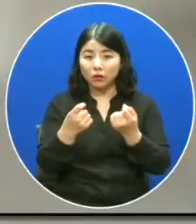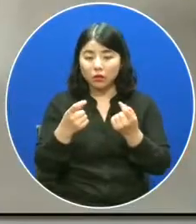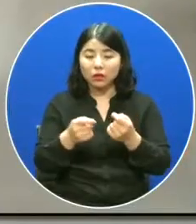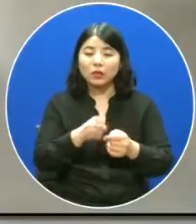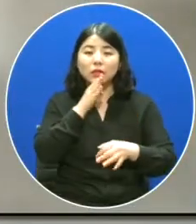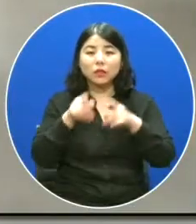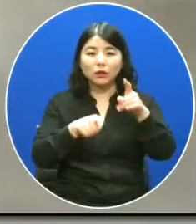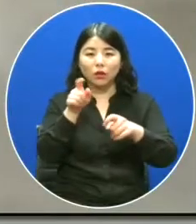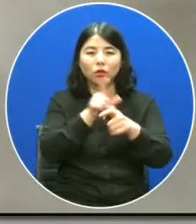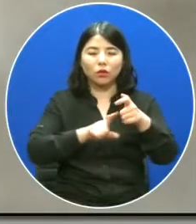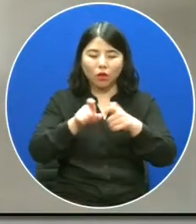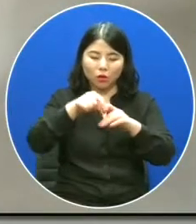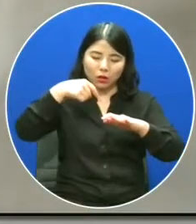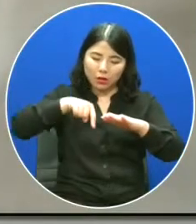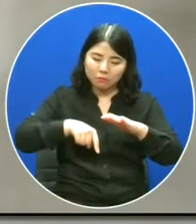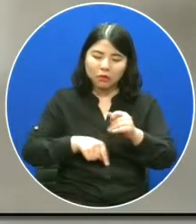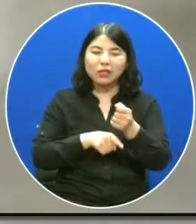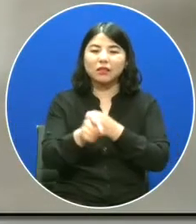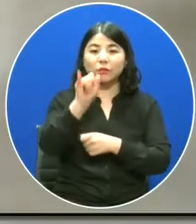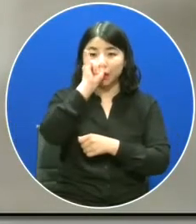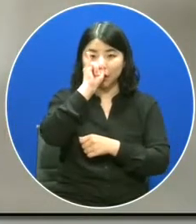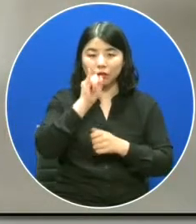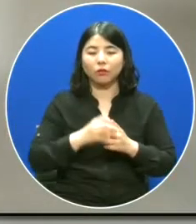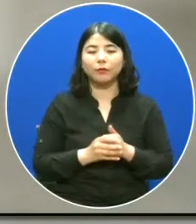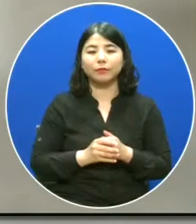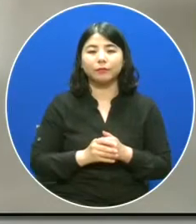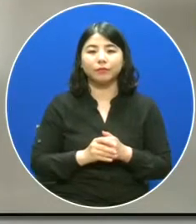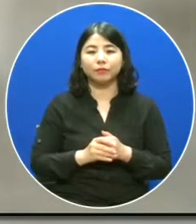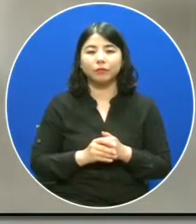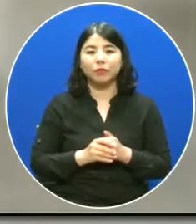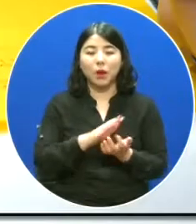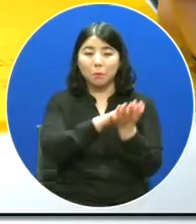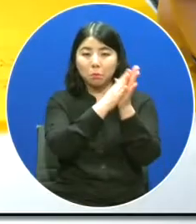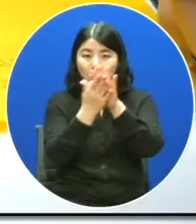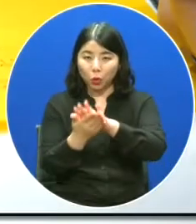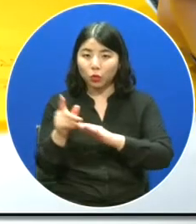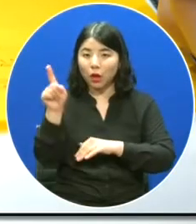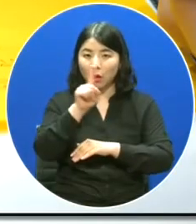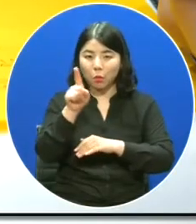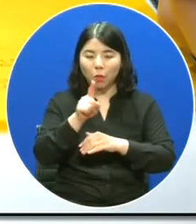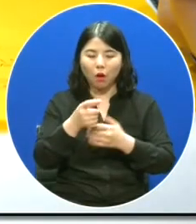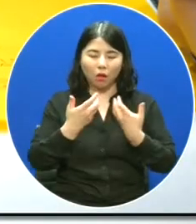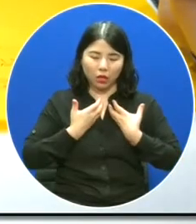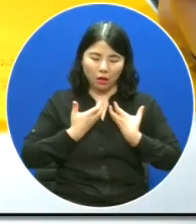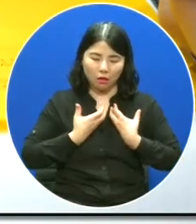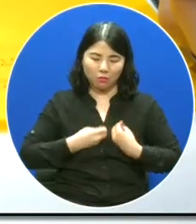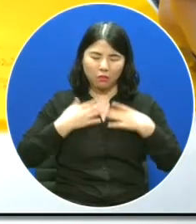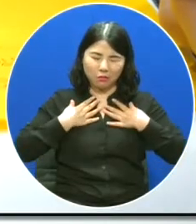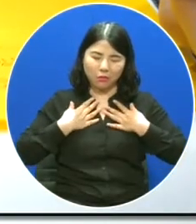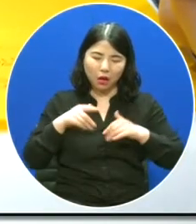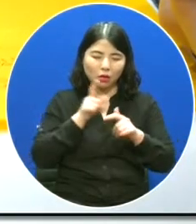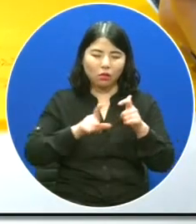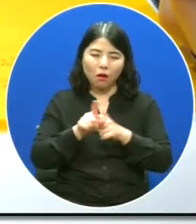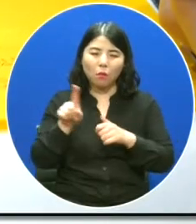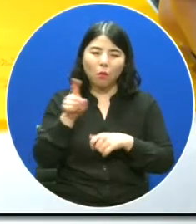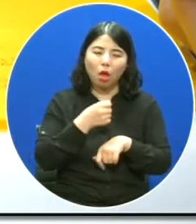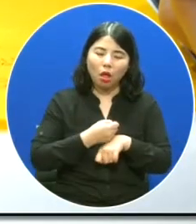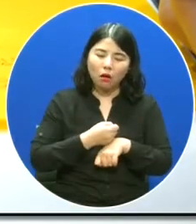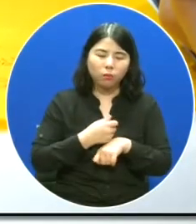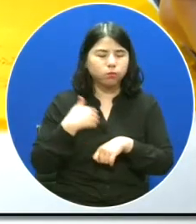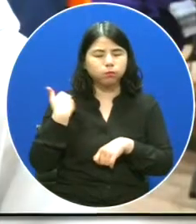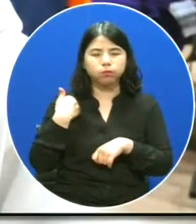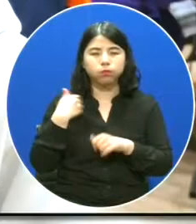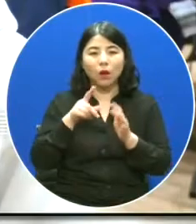이러한 실천들에는 좀 더 깊은 의미가 함유되어 있는데요. 변화란 절망에 지쳐서 더 이상 무엇을 해야